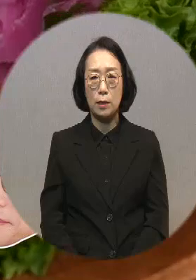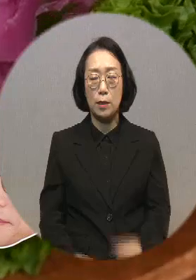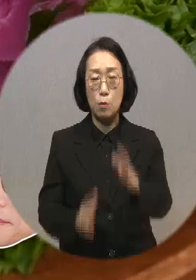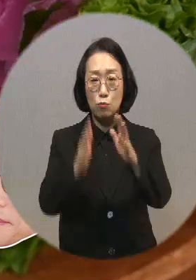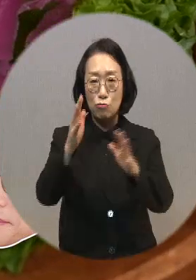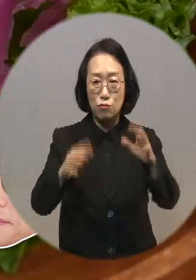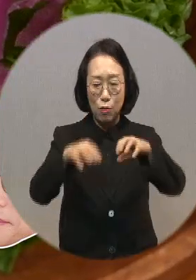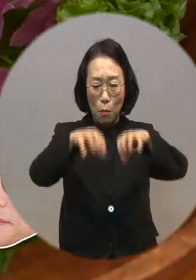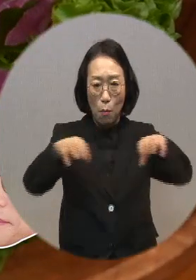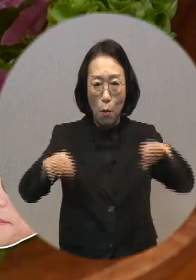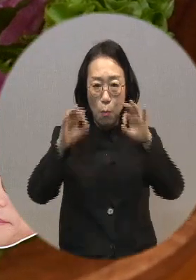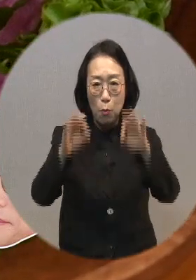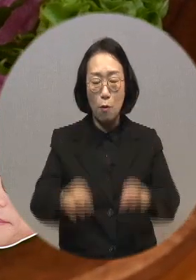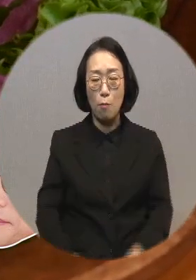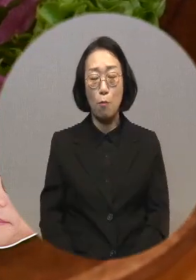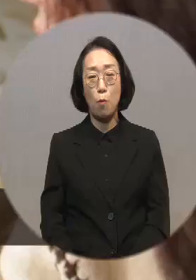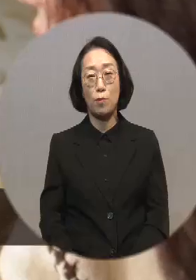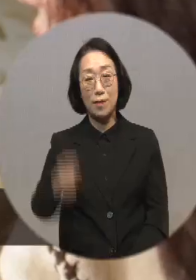맛있겠다?